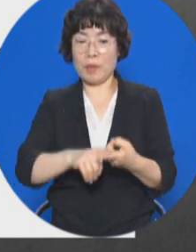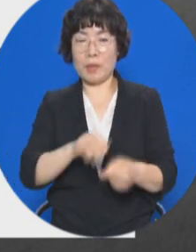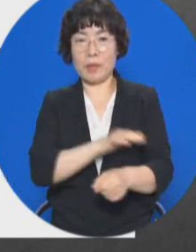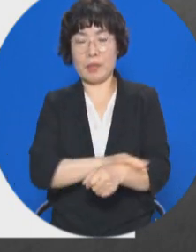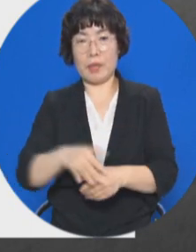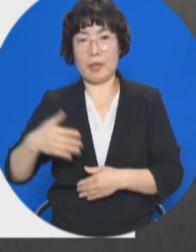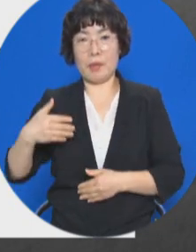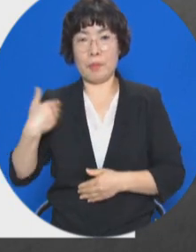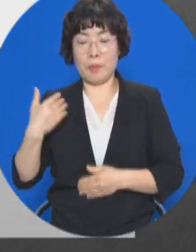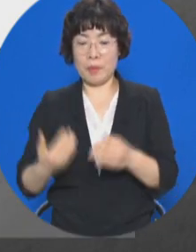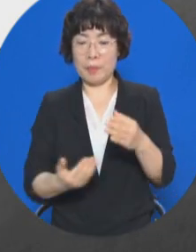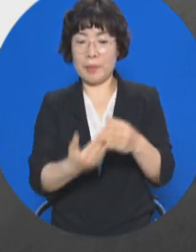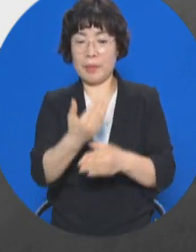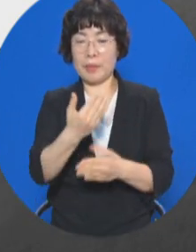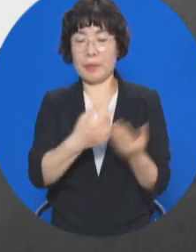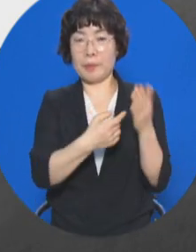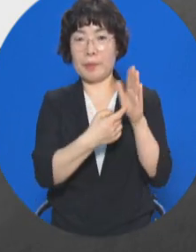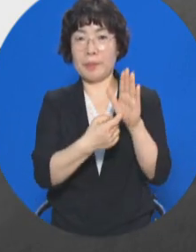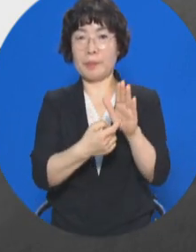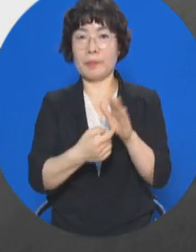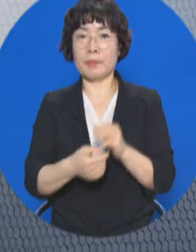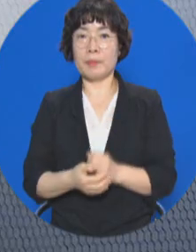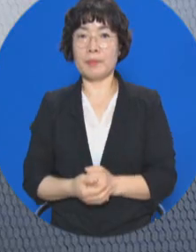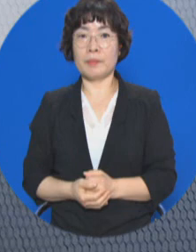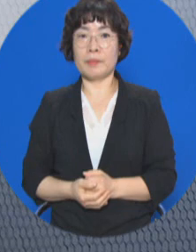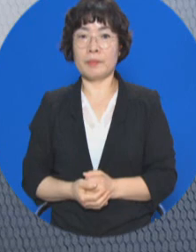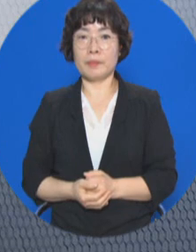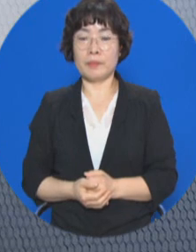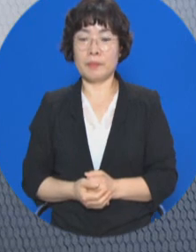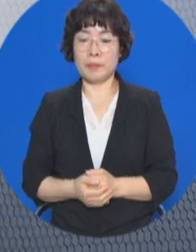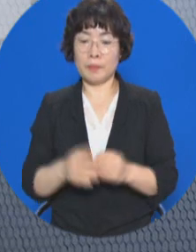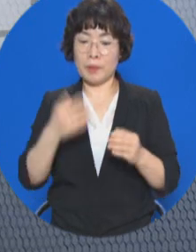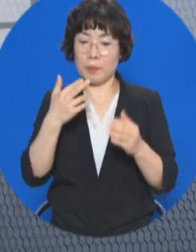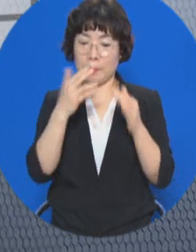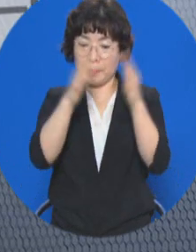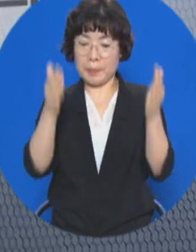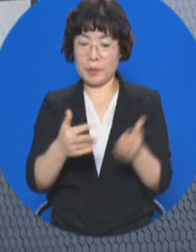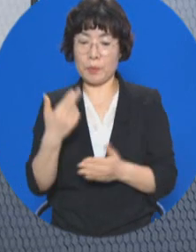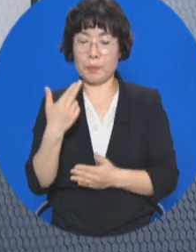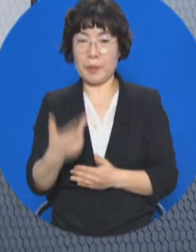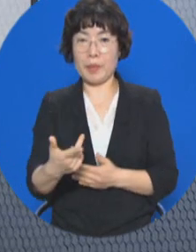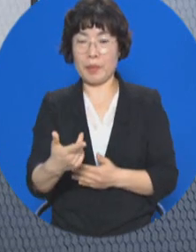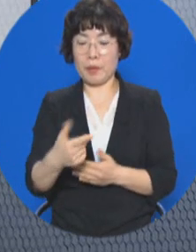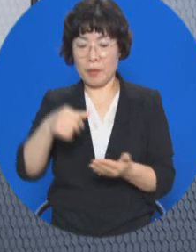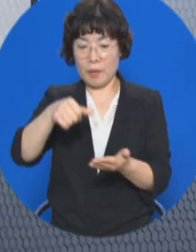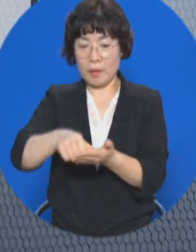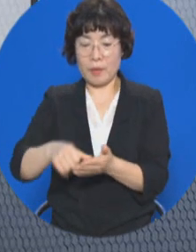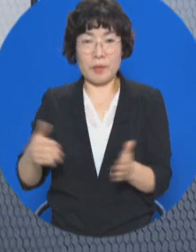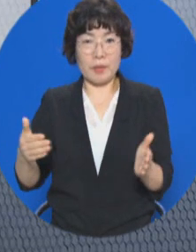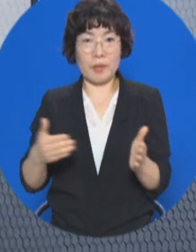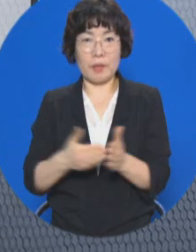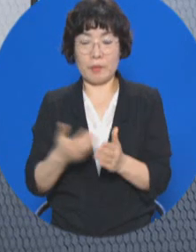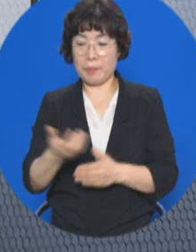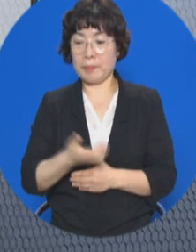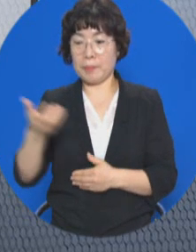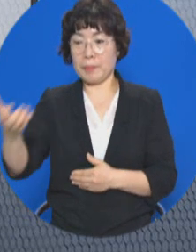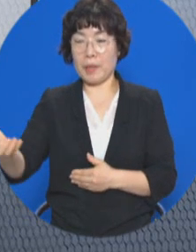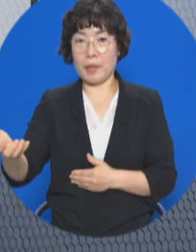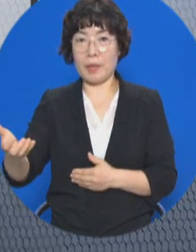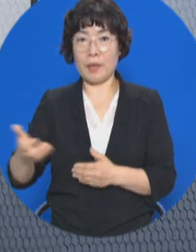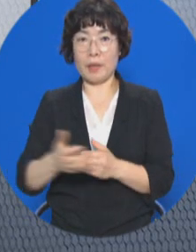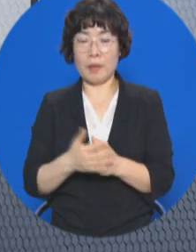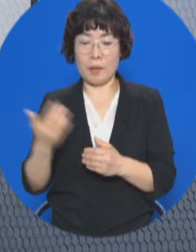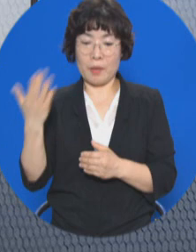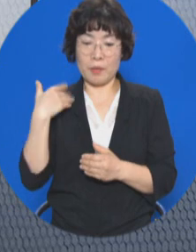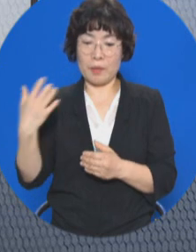알지 못해 발생한 일이라고 해명했습니다. 빈 박스로 이제 결제를 맡으셔가지고 나간 거죠. 그랬다가